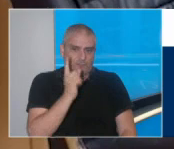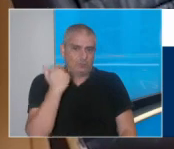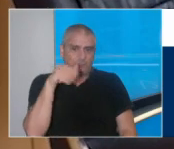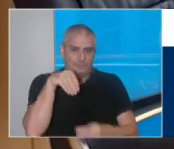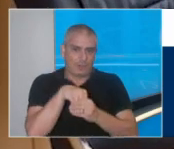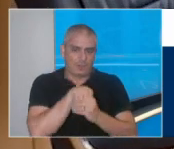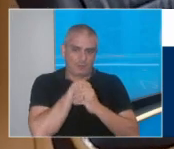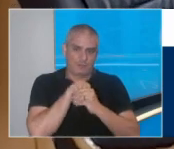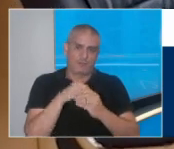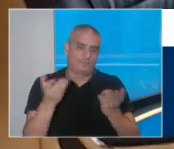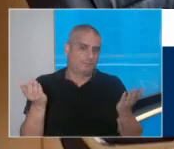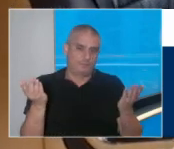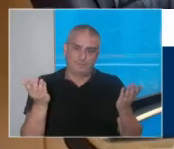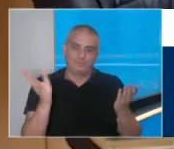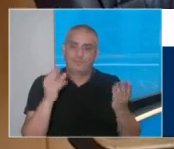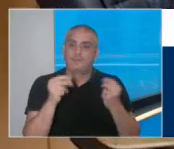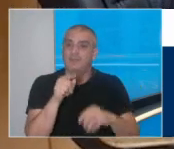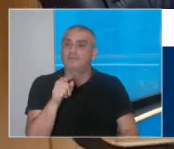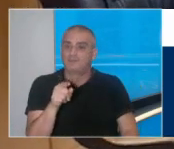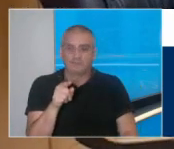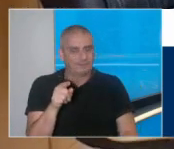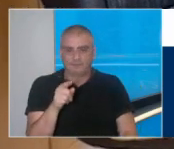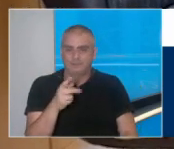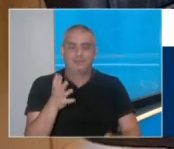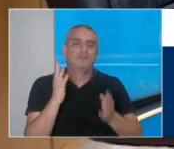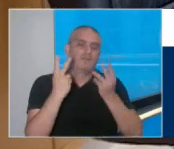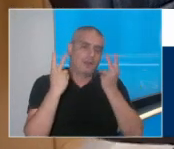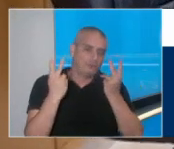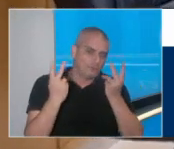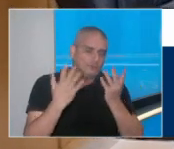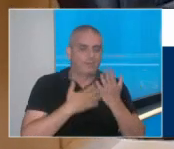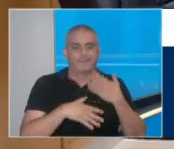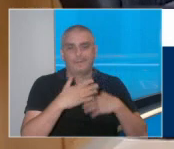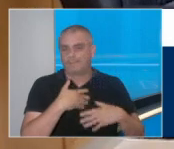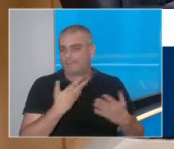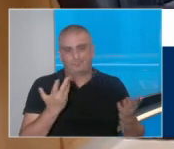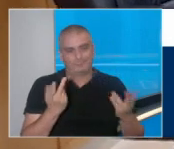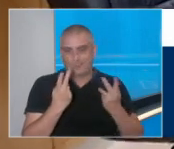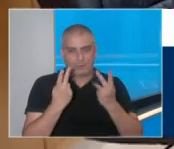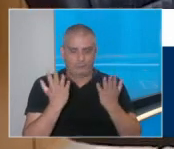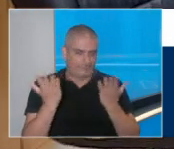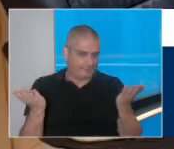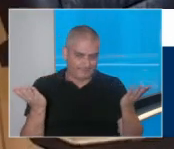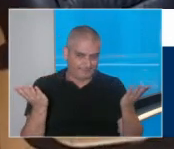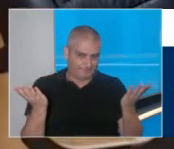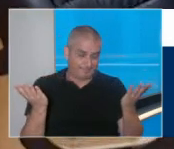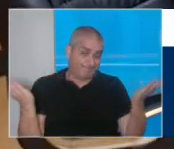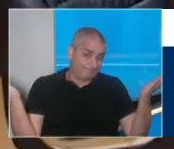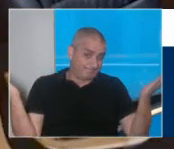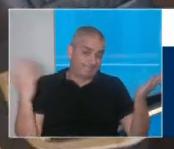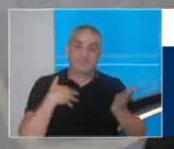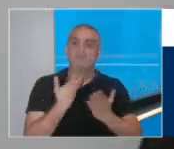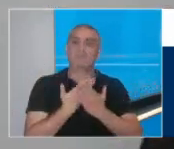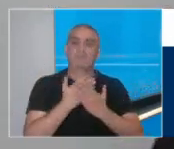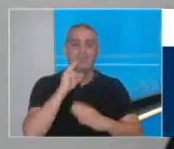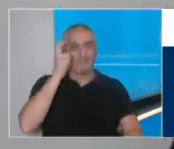שם בחלק מהעניין הזה. עוד פעם, גם הדבר הזה הוא דבר חשוב, הוא דבר נחמד, לא יחזיק מעמד, ואני חושב שאני ממליץ